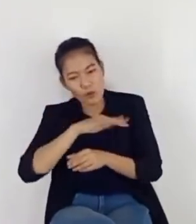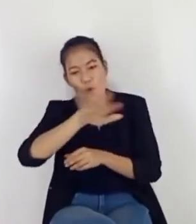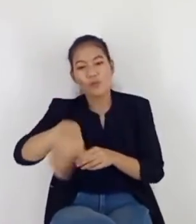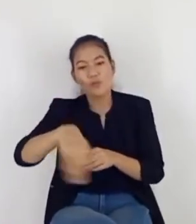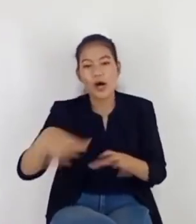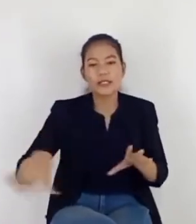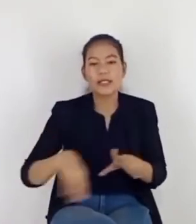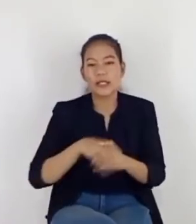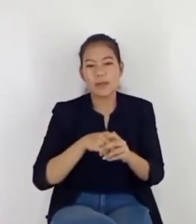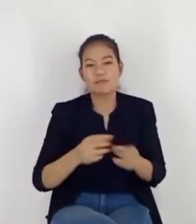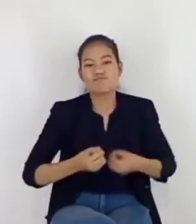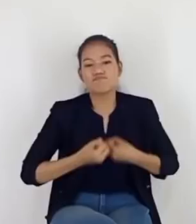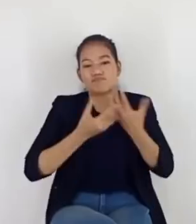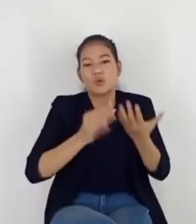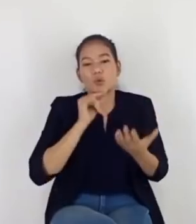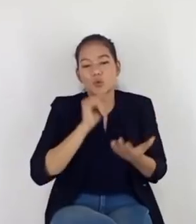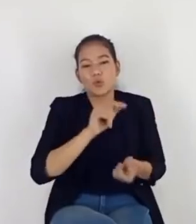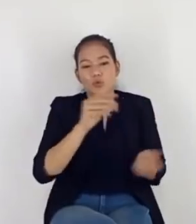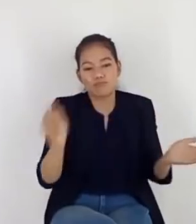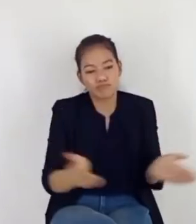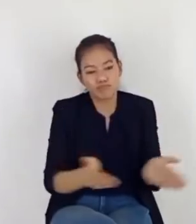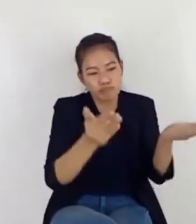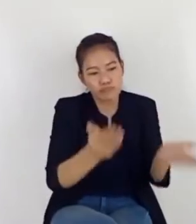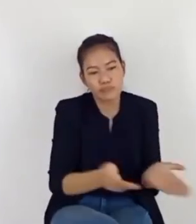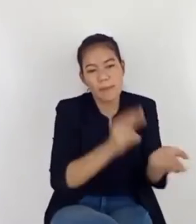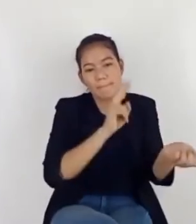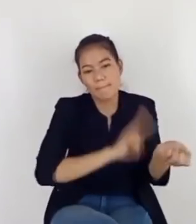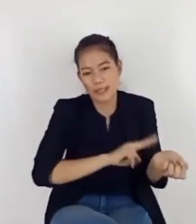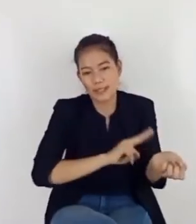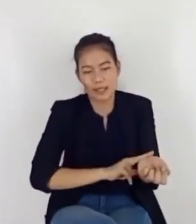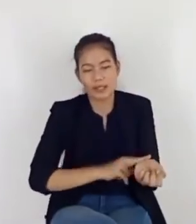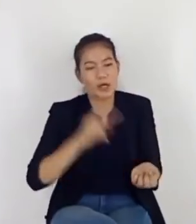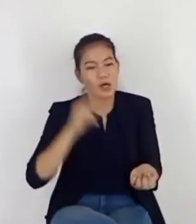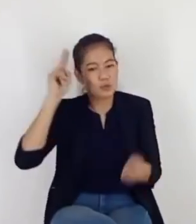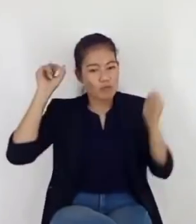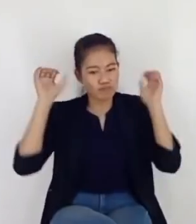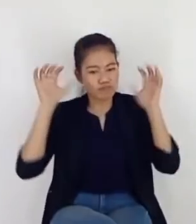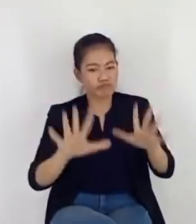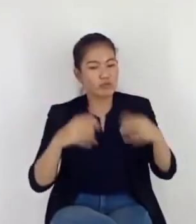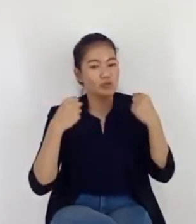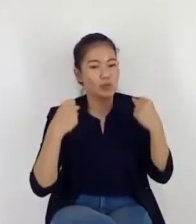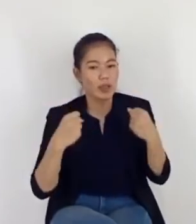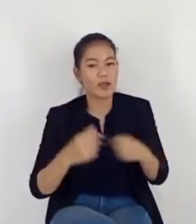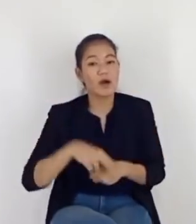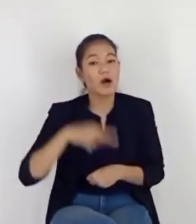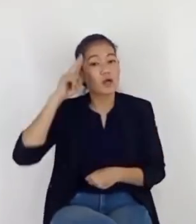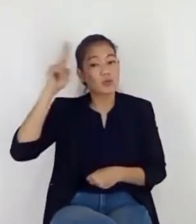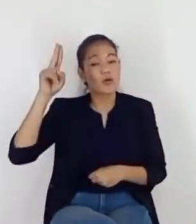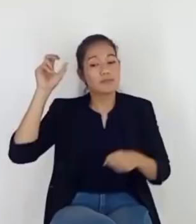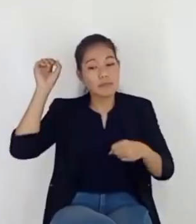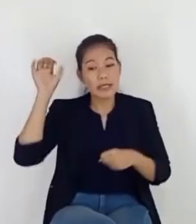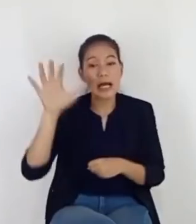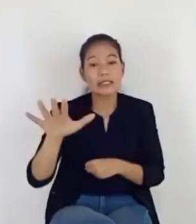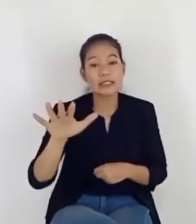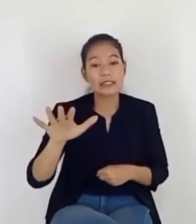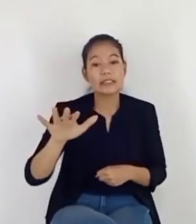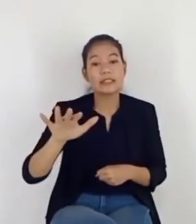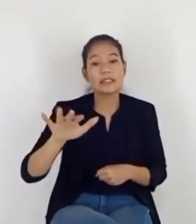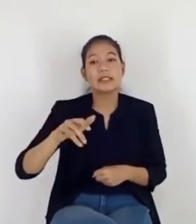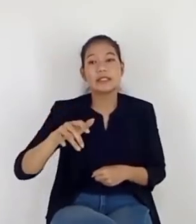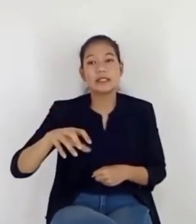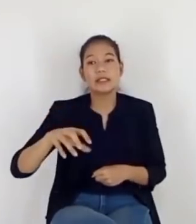di dalam menolong orang-orang yang sakit. Tuhan kuatkan mereka. Demikian juga Tuhan berkati semua